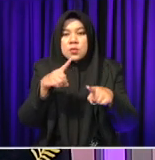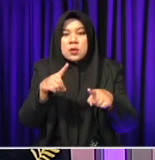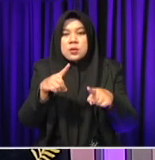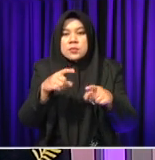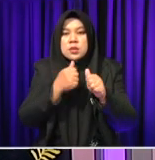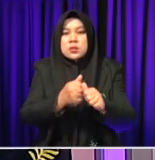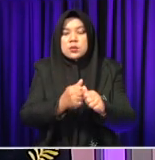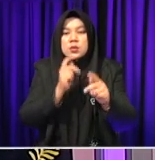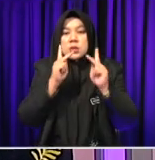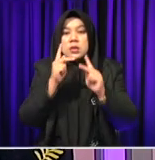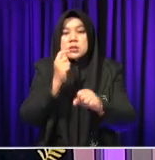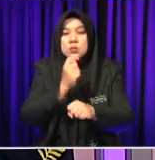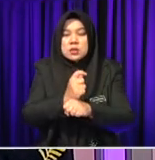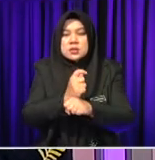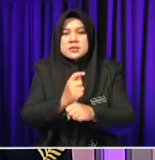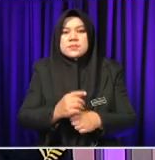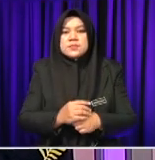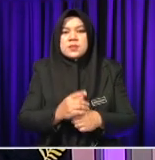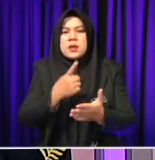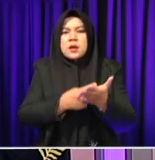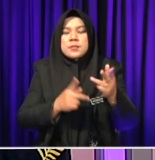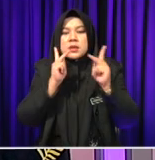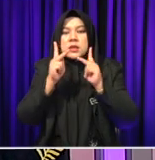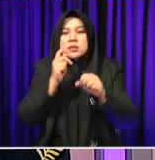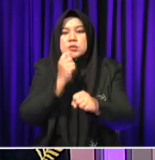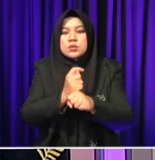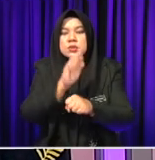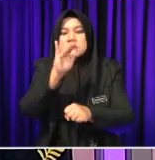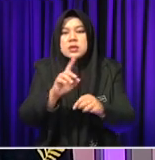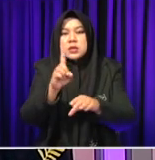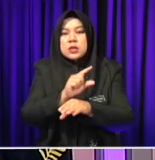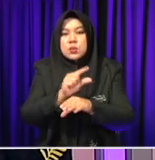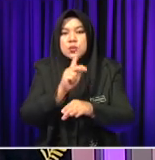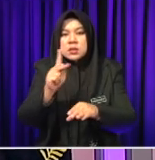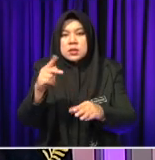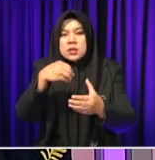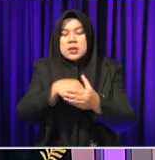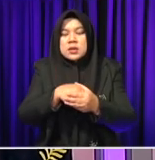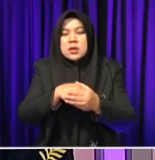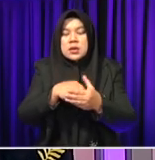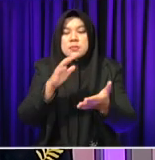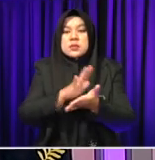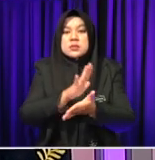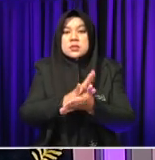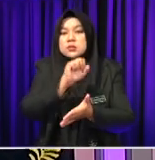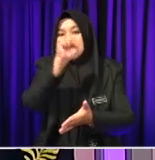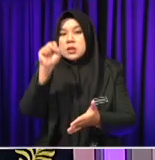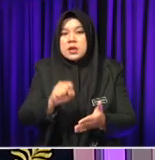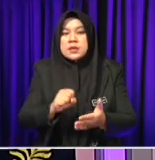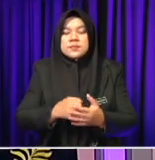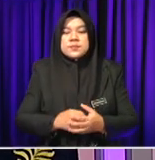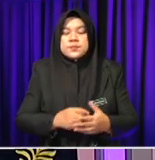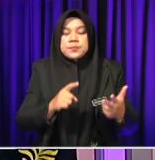dalam Sur latih tob lepas ni okey Apa kata-kata tugas yang digunakan dalam kertas kita biasanya